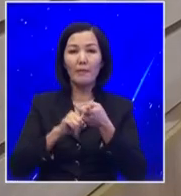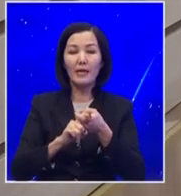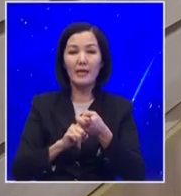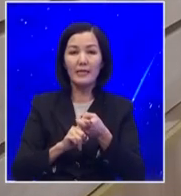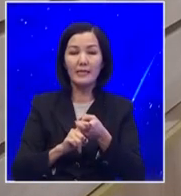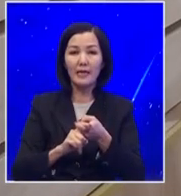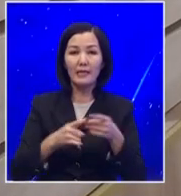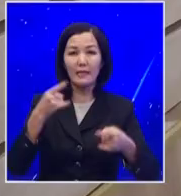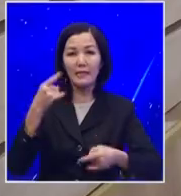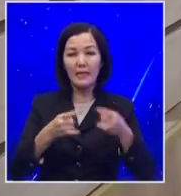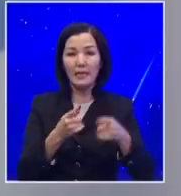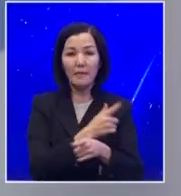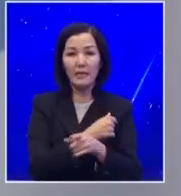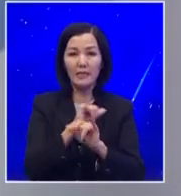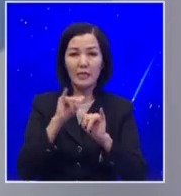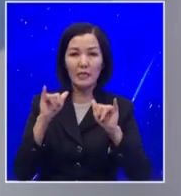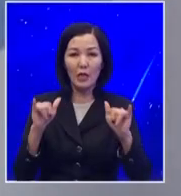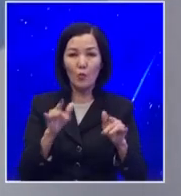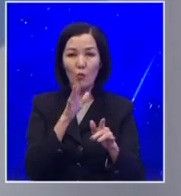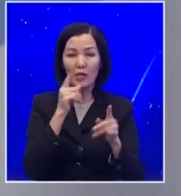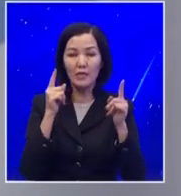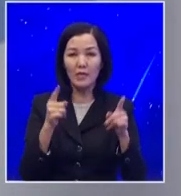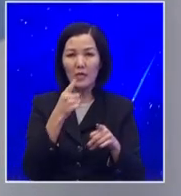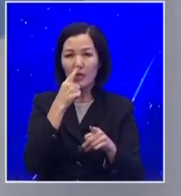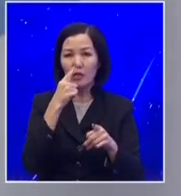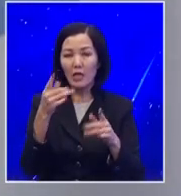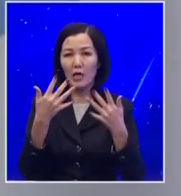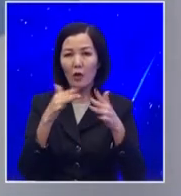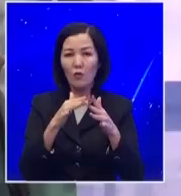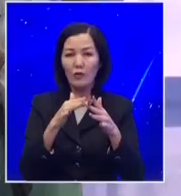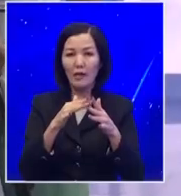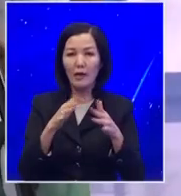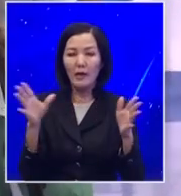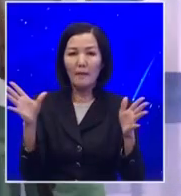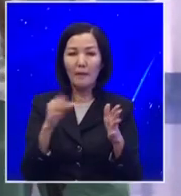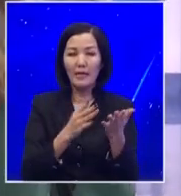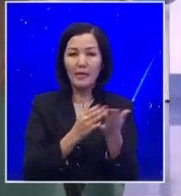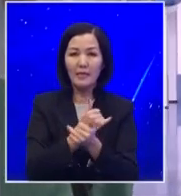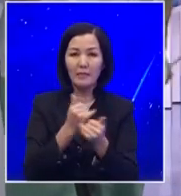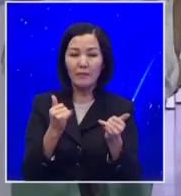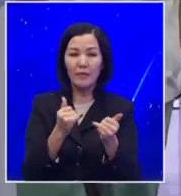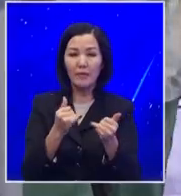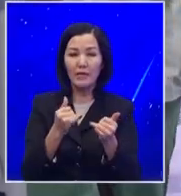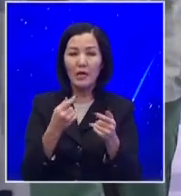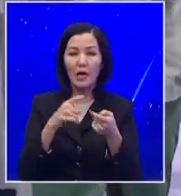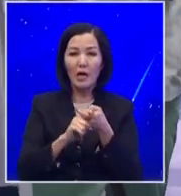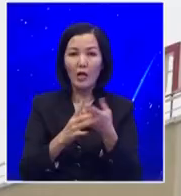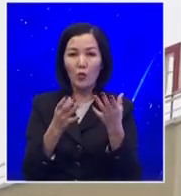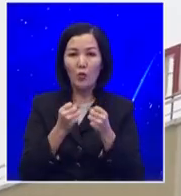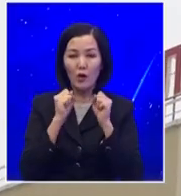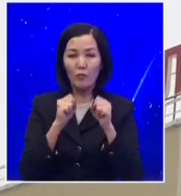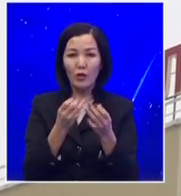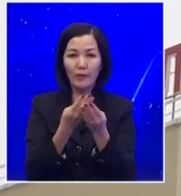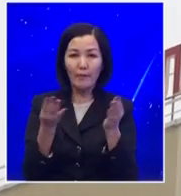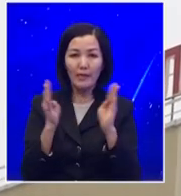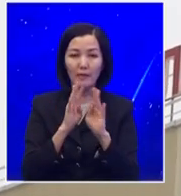дәуірі, телемедицинаның даму кезеңі. Бұл шалғай жатқан елді мекенге кез келген медициналық қызметті қол жетімді етті. Екіншіден,